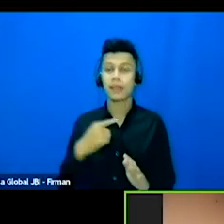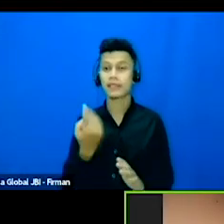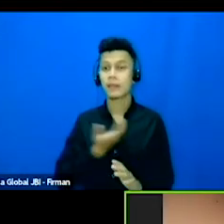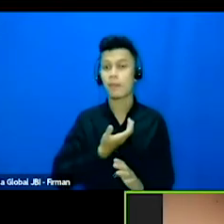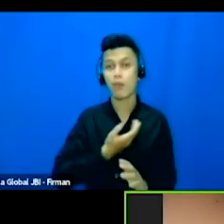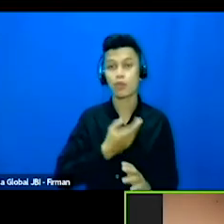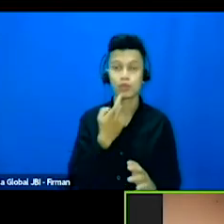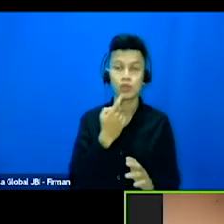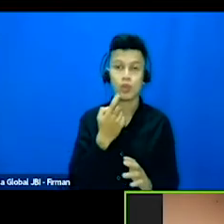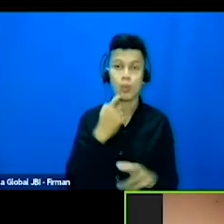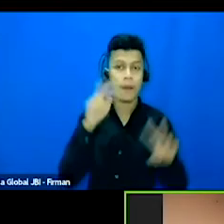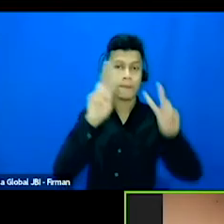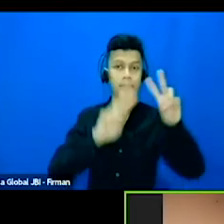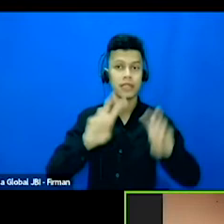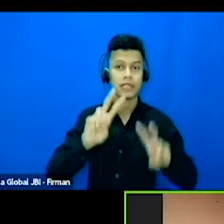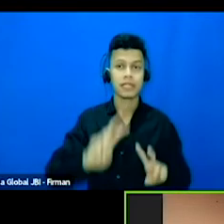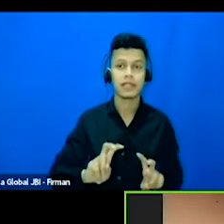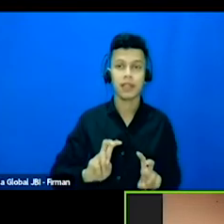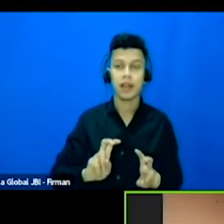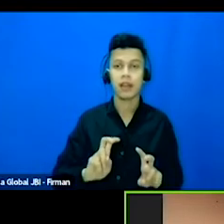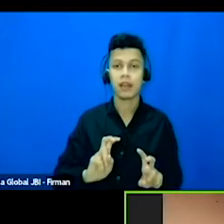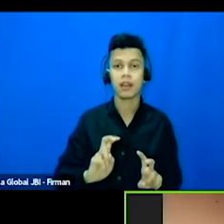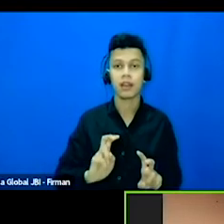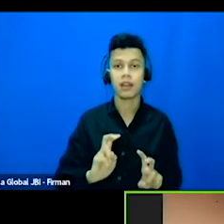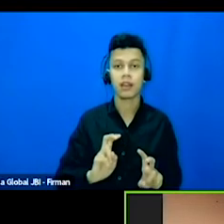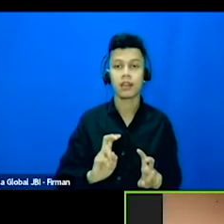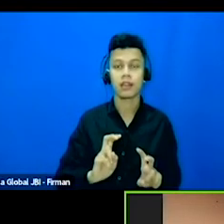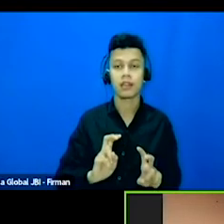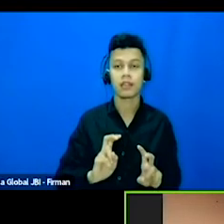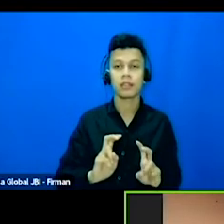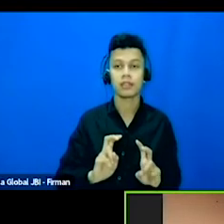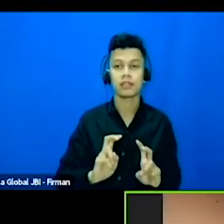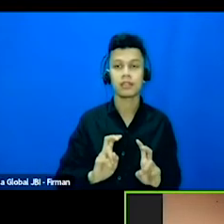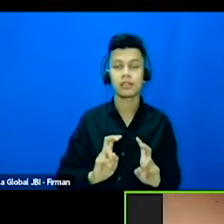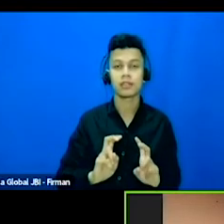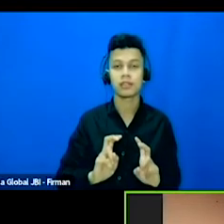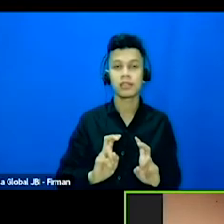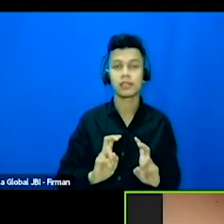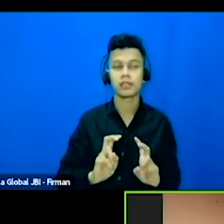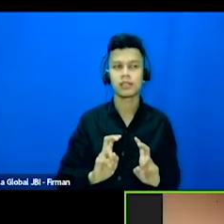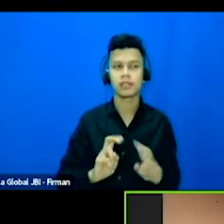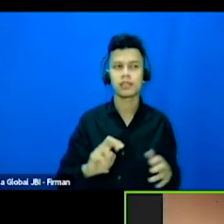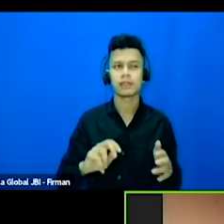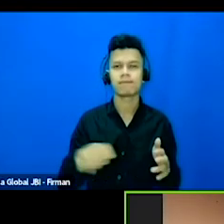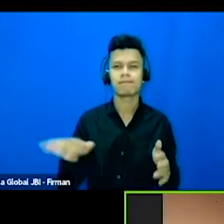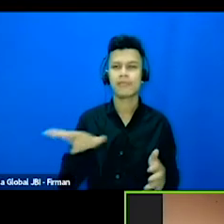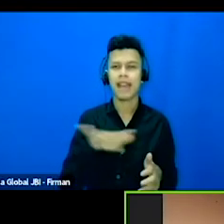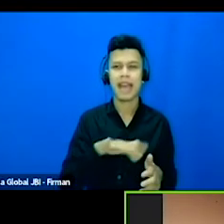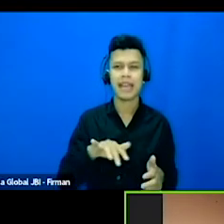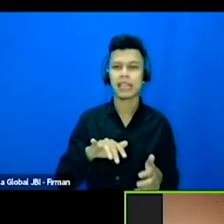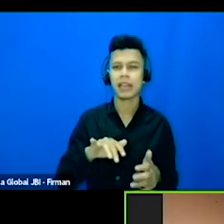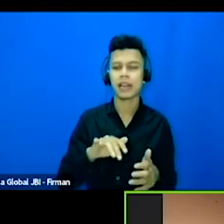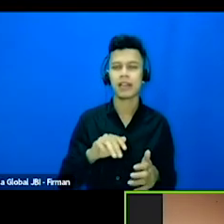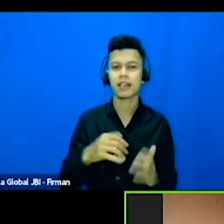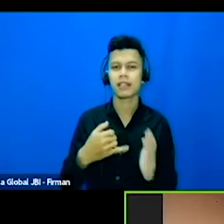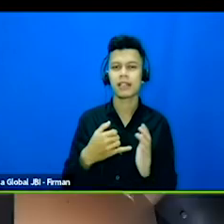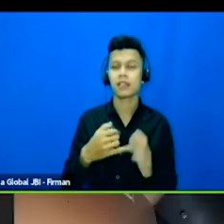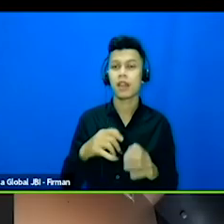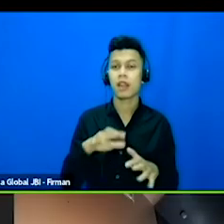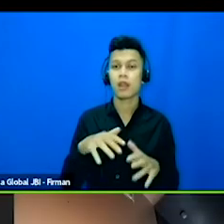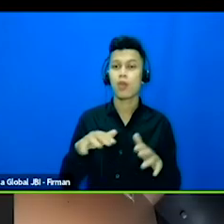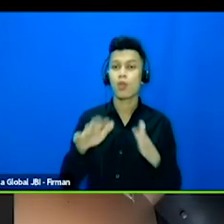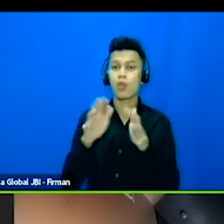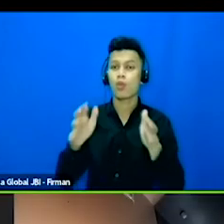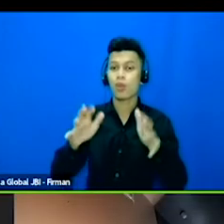melakukan penelitian pada eh air isi ulang misalnya apa-apa galon